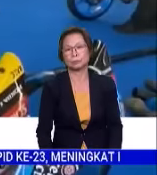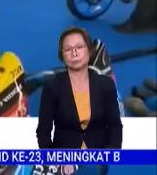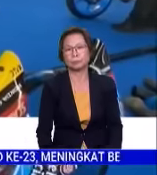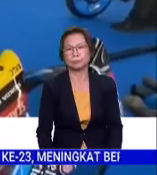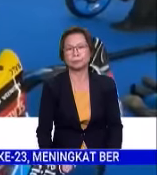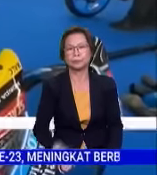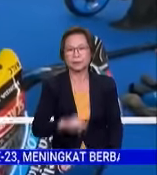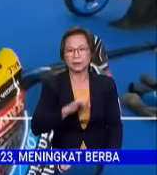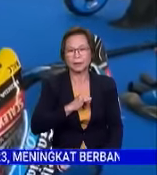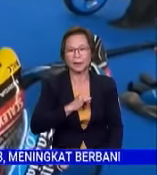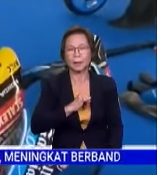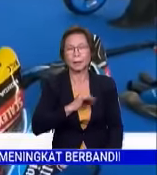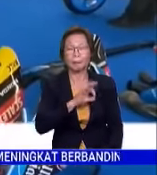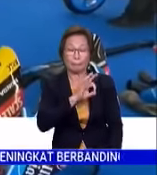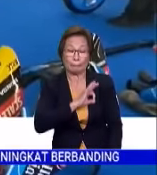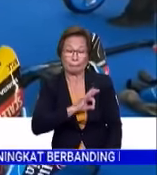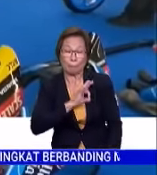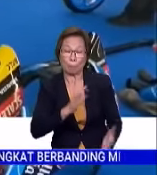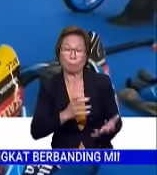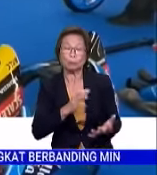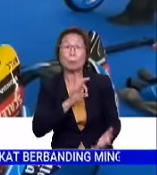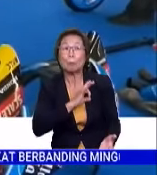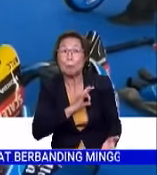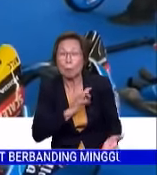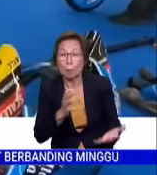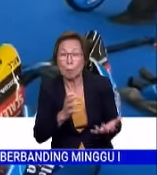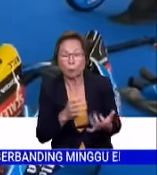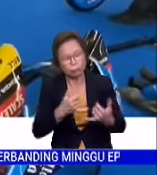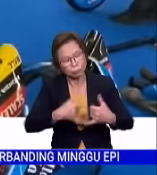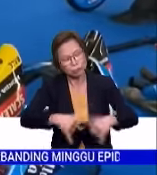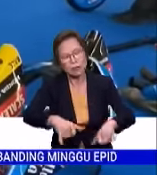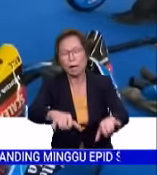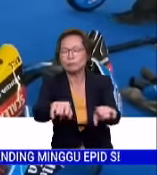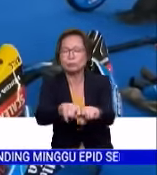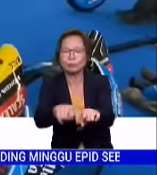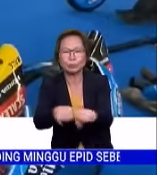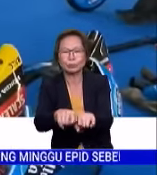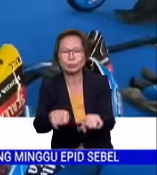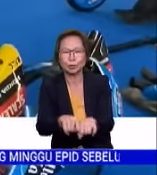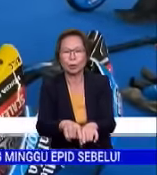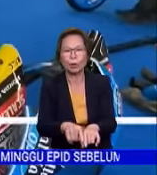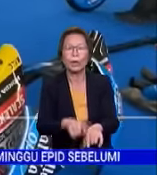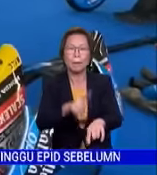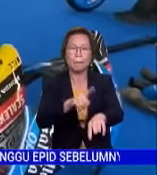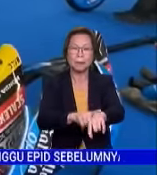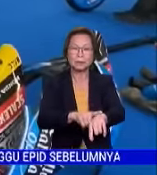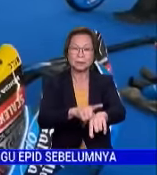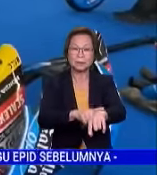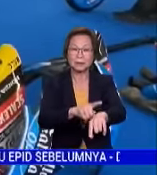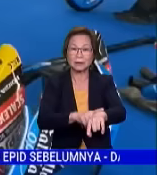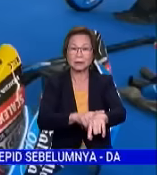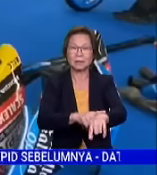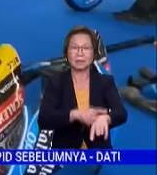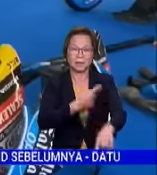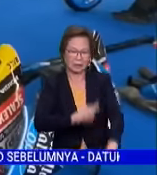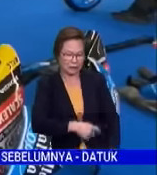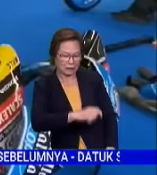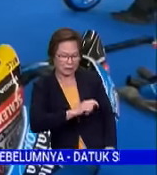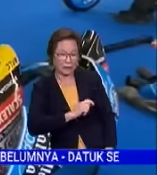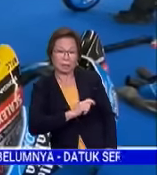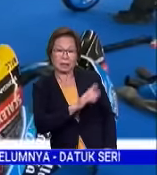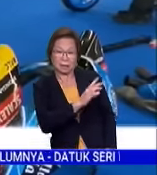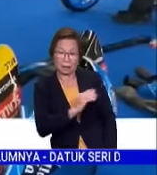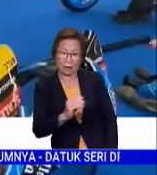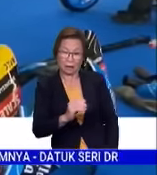Target saya ingin kekalkan saya punya momentum bagaimana di Barcelona ni. Dan di track